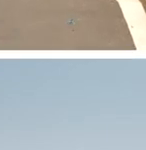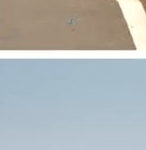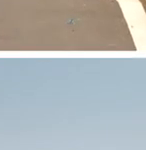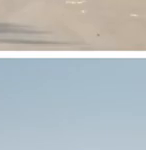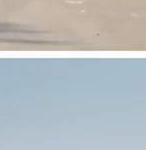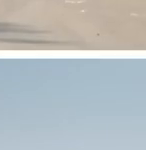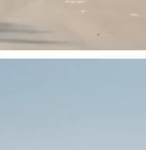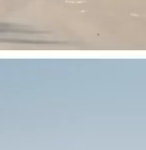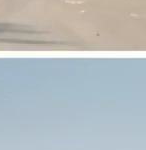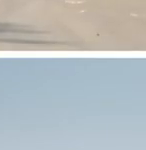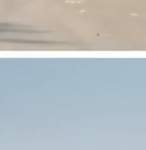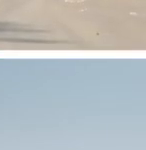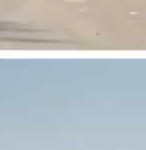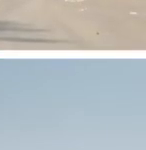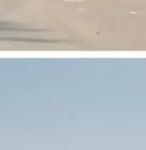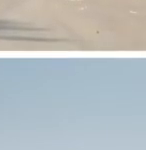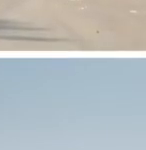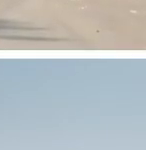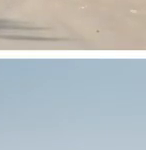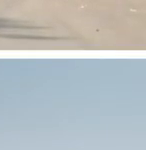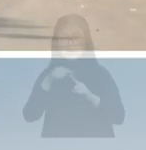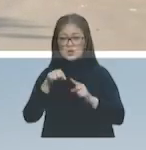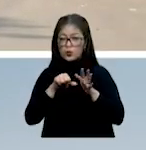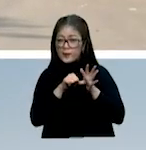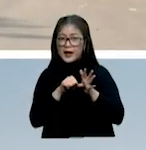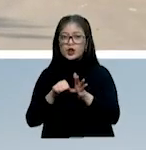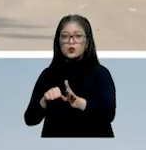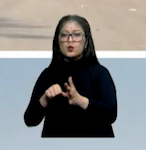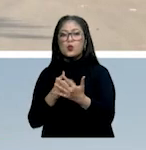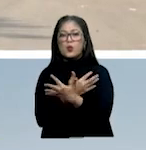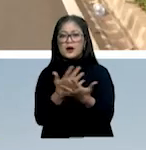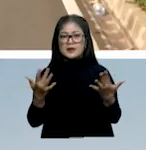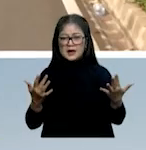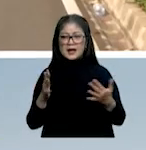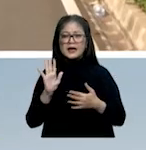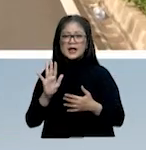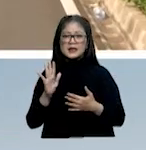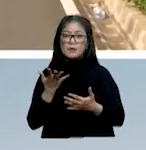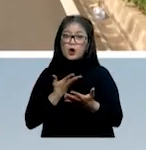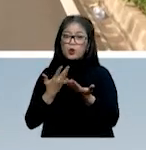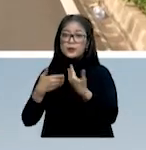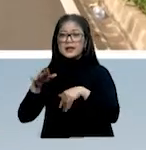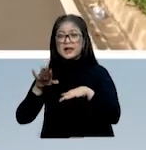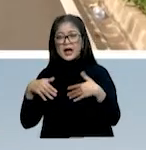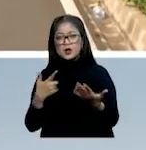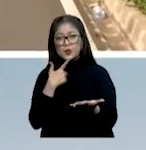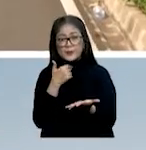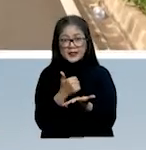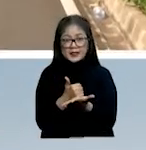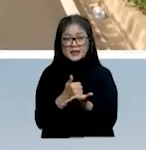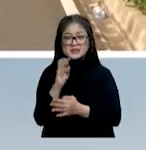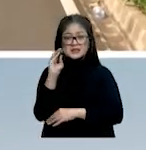Masyarakat mengatakan bahwa dengan adanya LRT ini akan membantu sejumlah warga yang akan berpergian ataupun ada keperluan di sekitaran